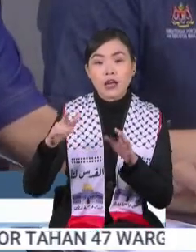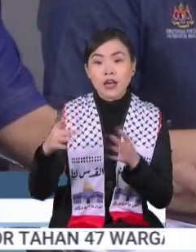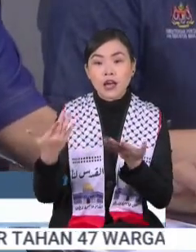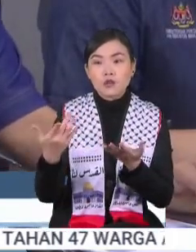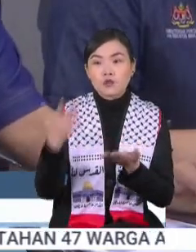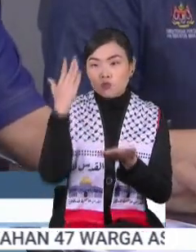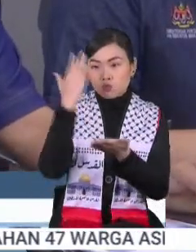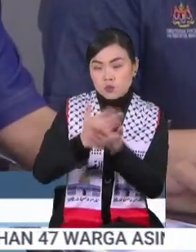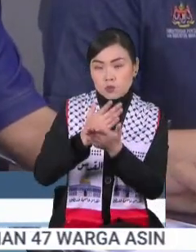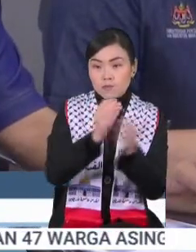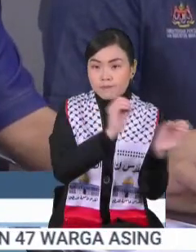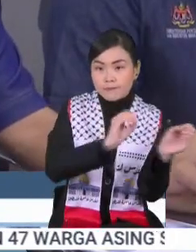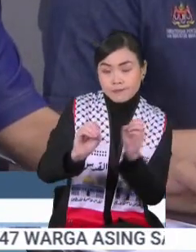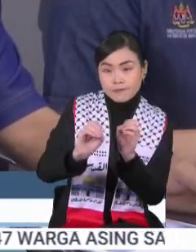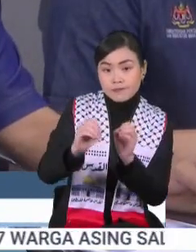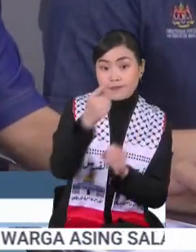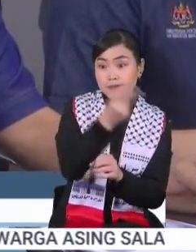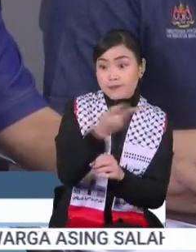men